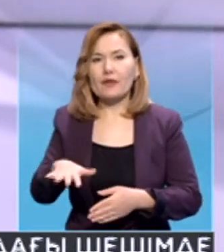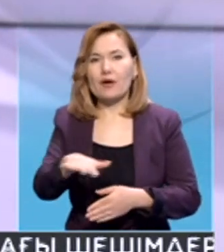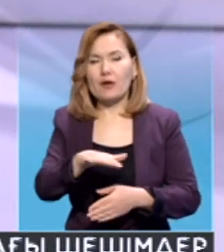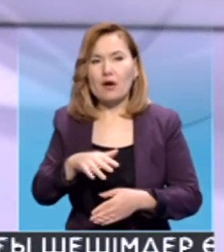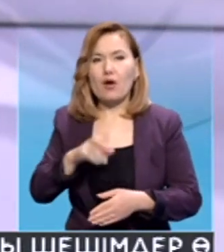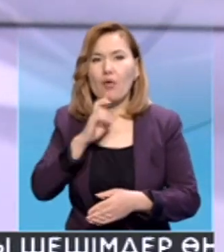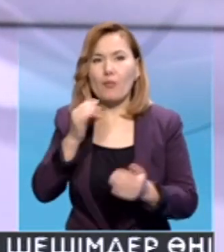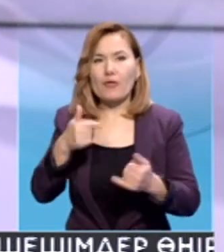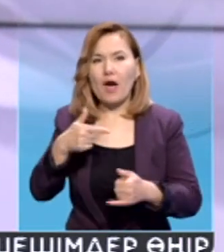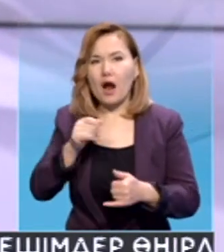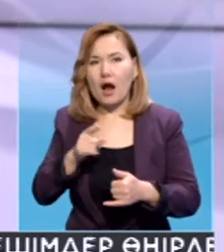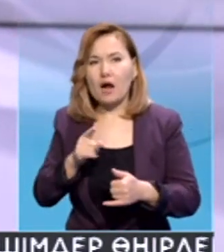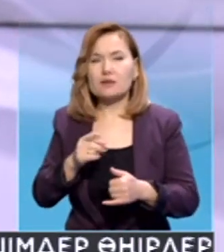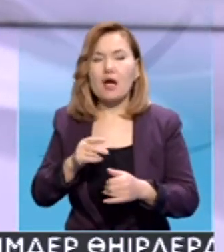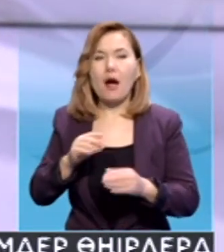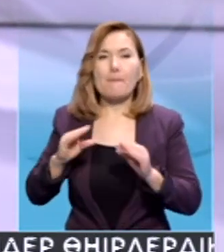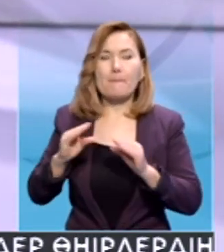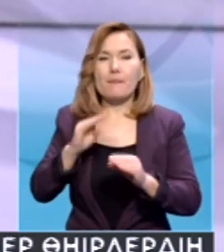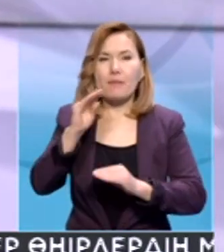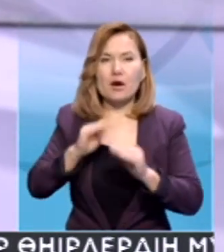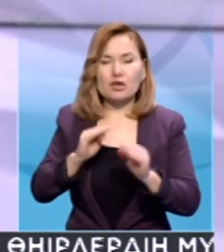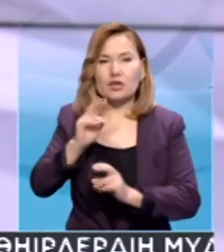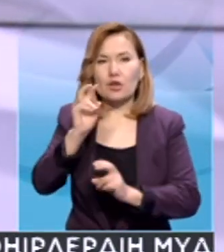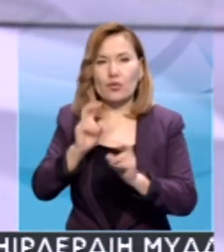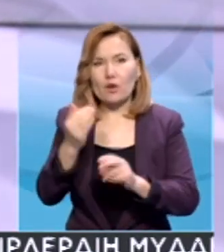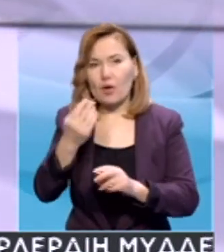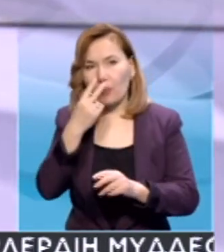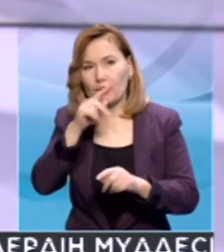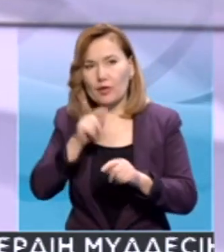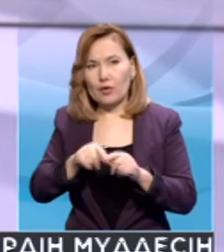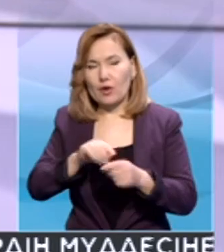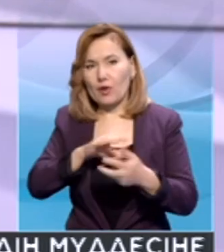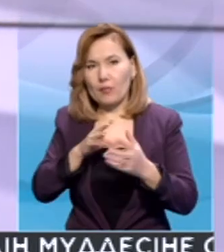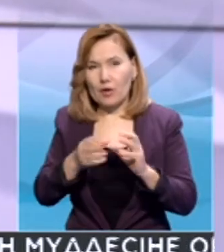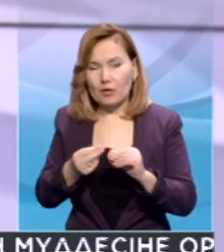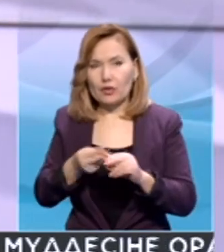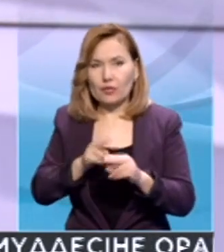машина жасау өнеркәсібімен танысып, әлеуметтік мәдени нысандарға барады деп жоспарланып отыр.